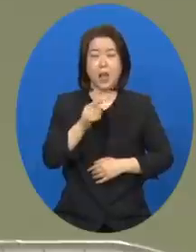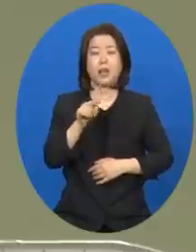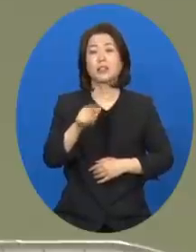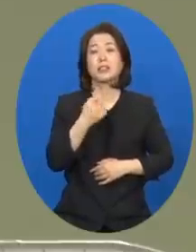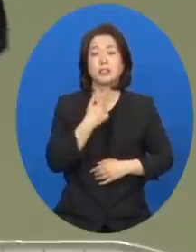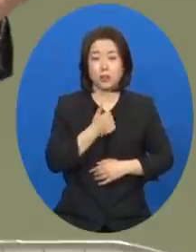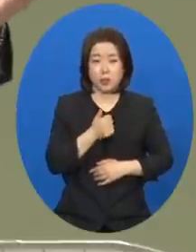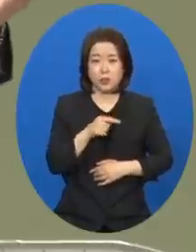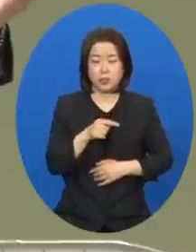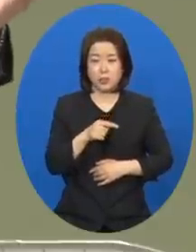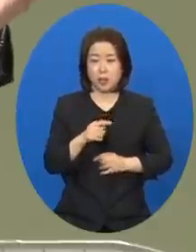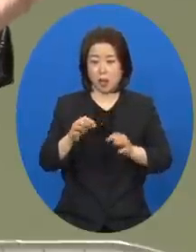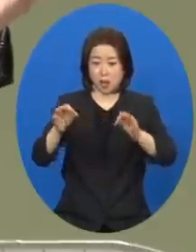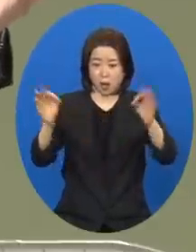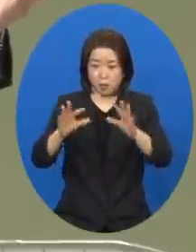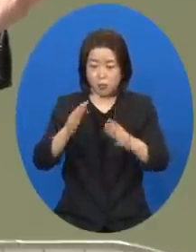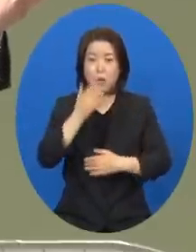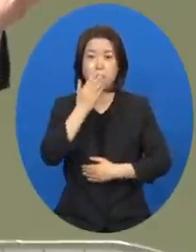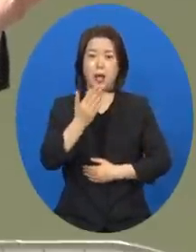그냥 한순간에 됩니다.